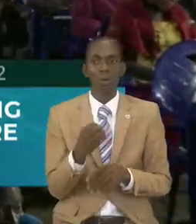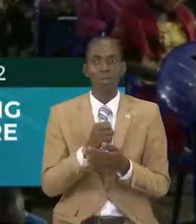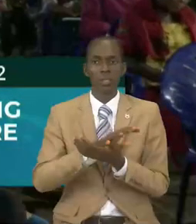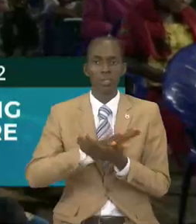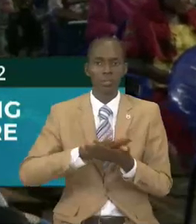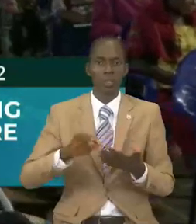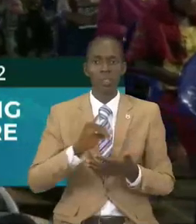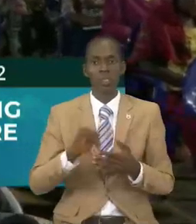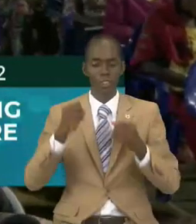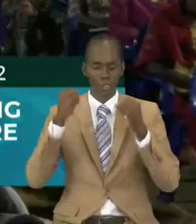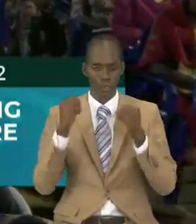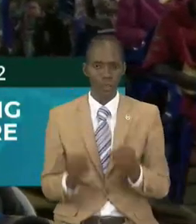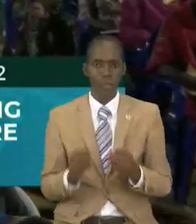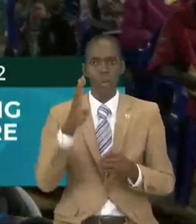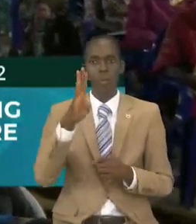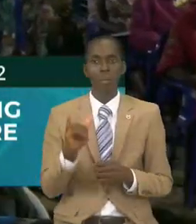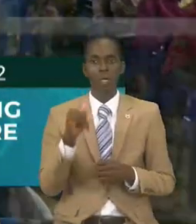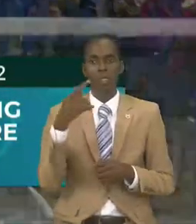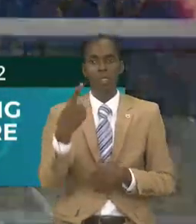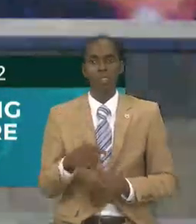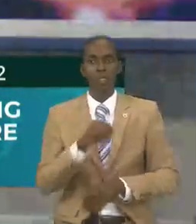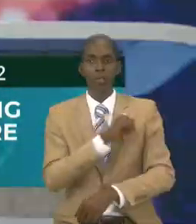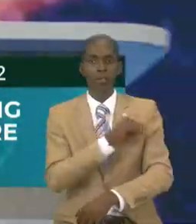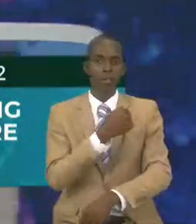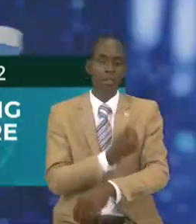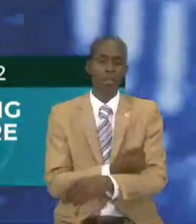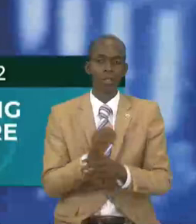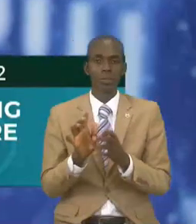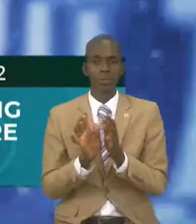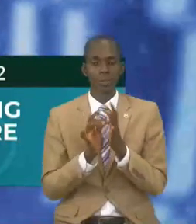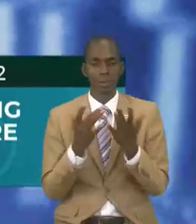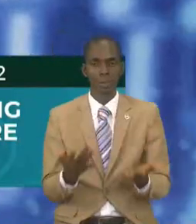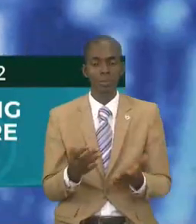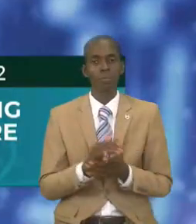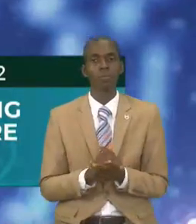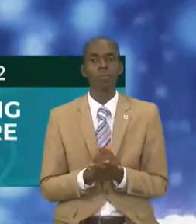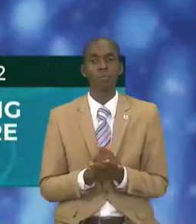force sanctifiante par l'écriture autoritaire.